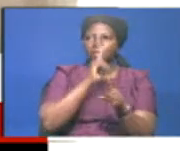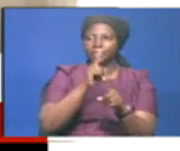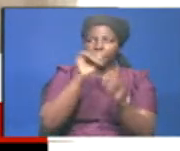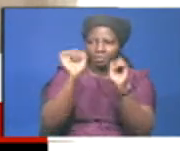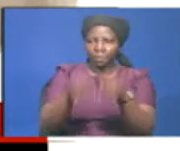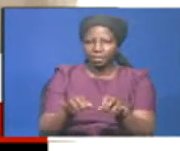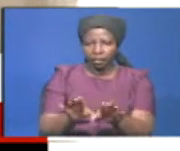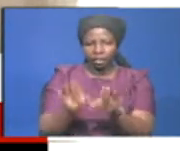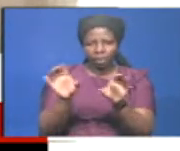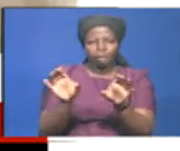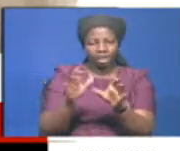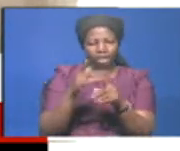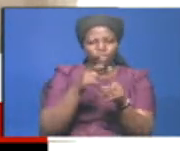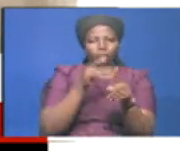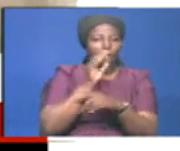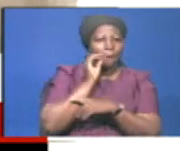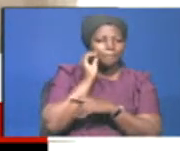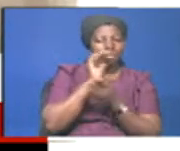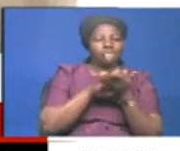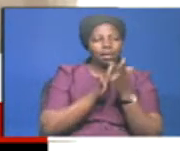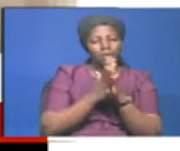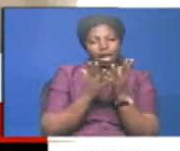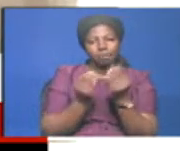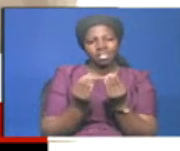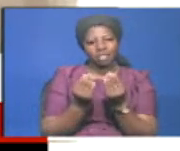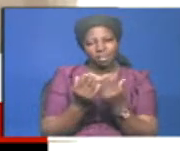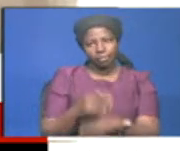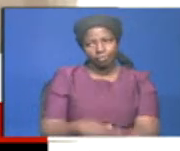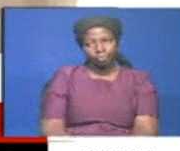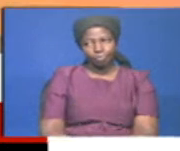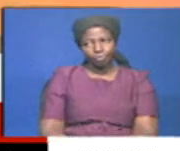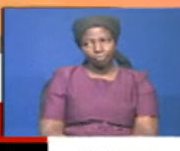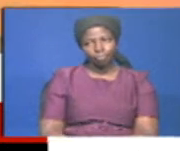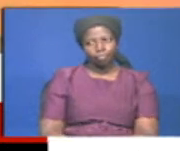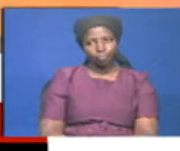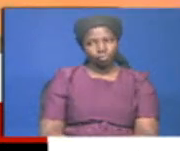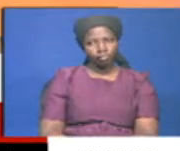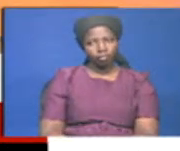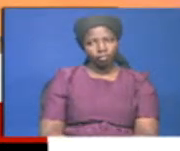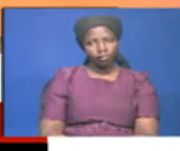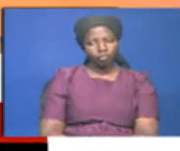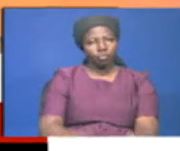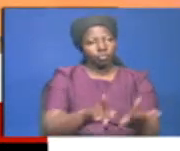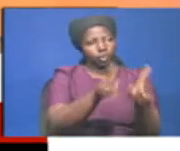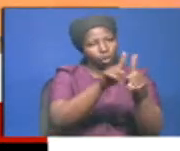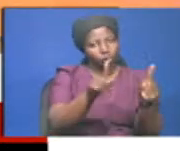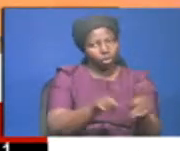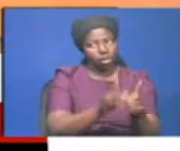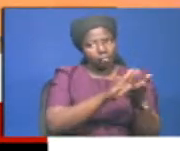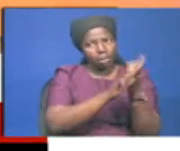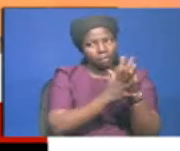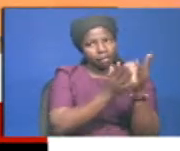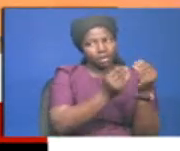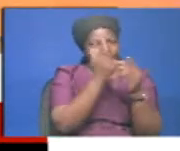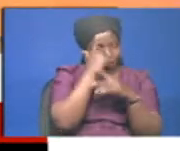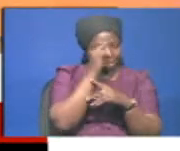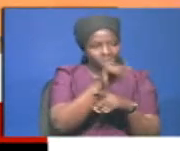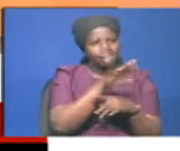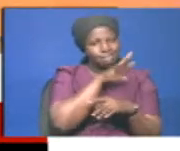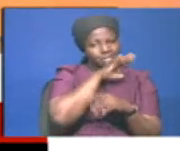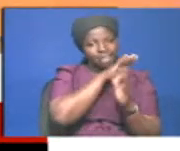kutoka nyumbani, kazi yao ingekuwa rahisi. Ndio. Na vile vile itakuwa ni rahisi kwa zile taka kupelekwa katika